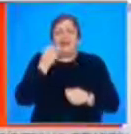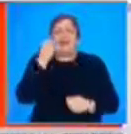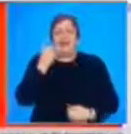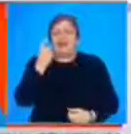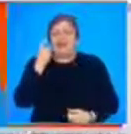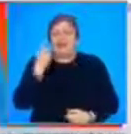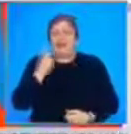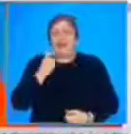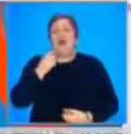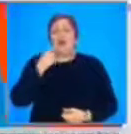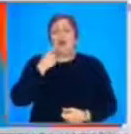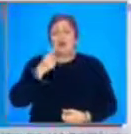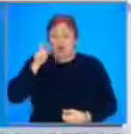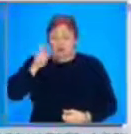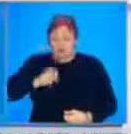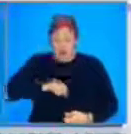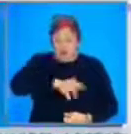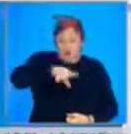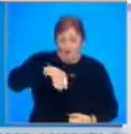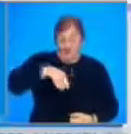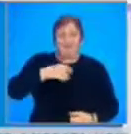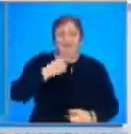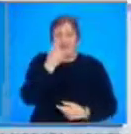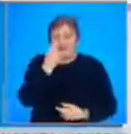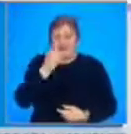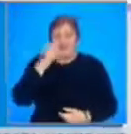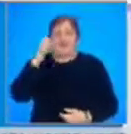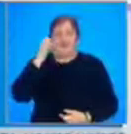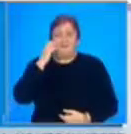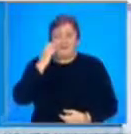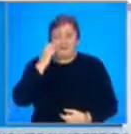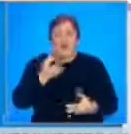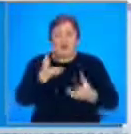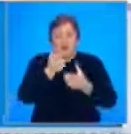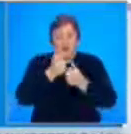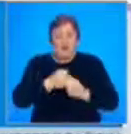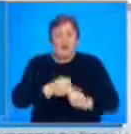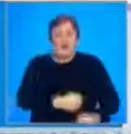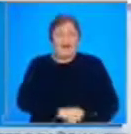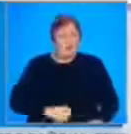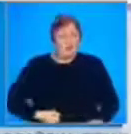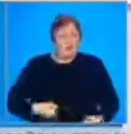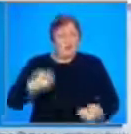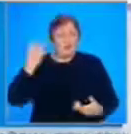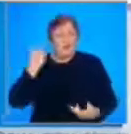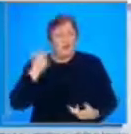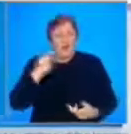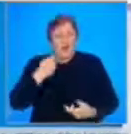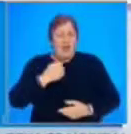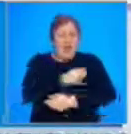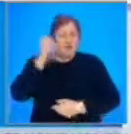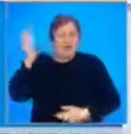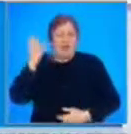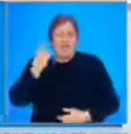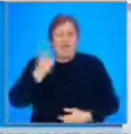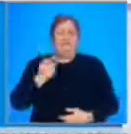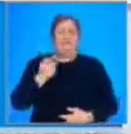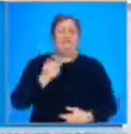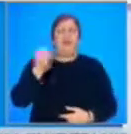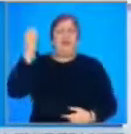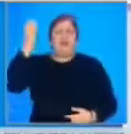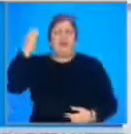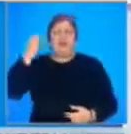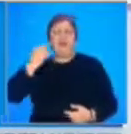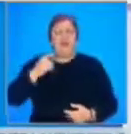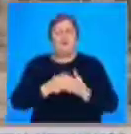32-годишен бургазлия открадна такси във Варна, но го заловиха в Шумен. Бил е другиран и с отнета преди година